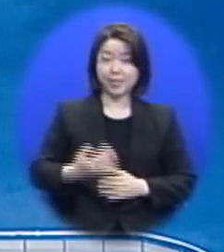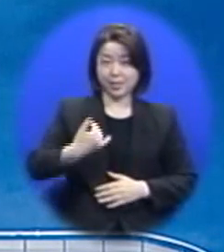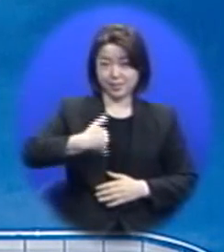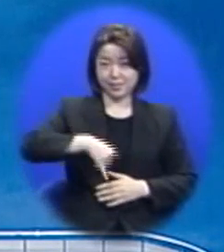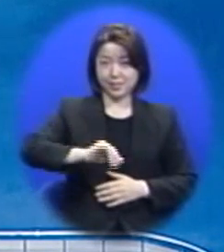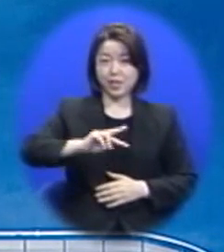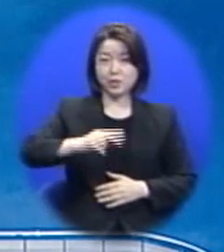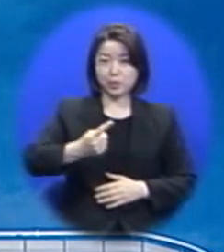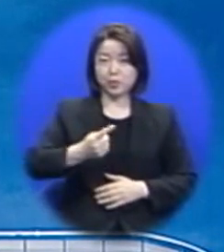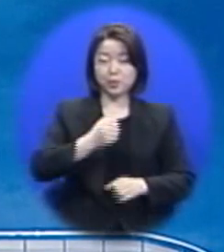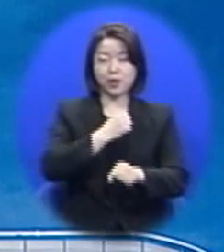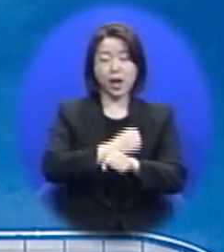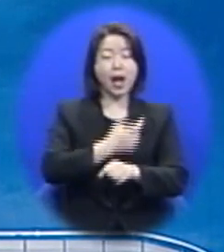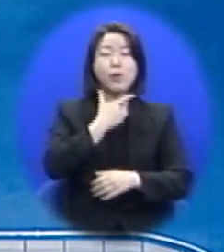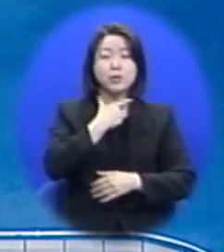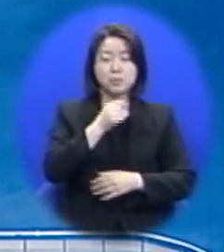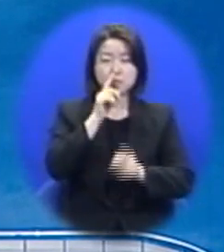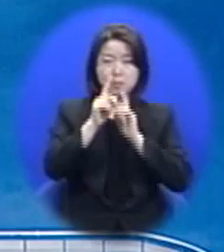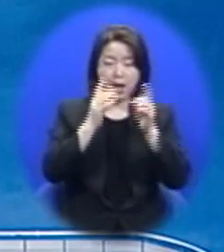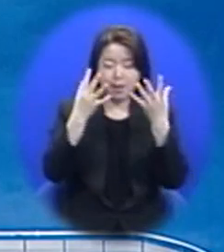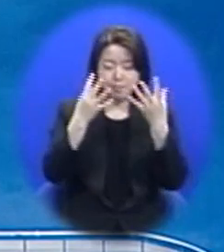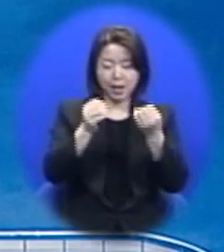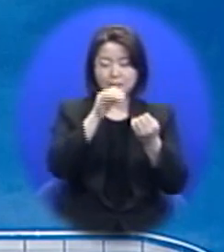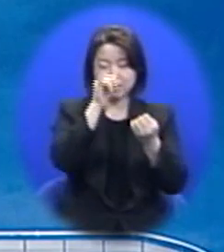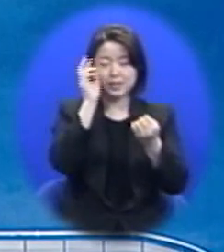자녀들도 할 말이 많습니다.